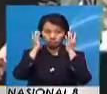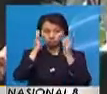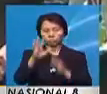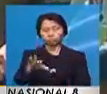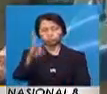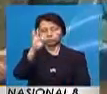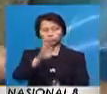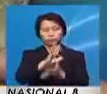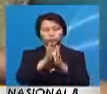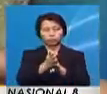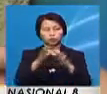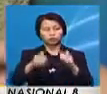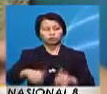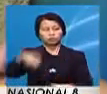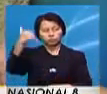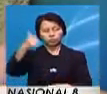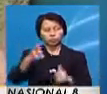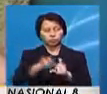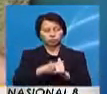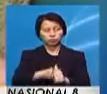dipilih sebagai pemenang utama.